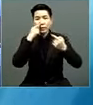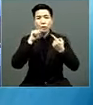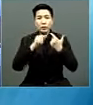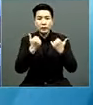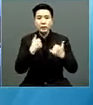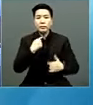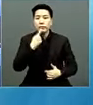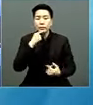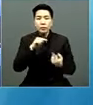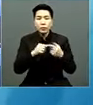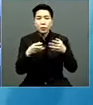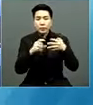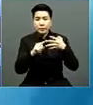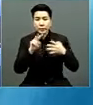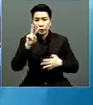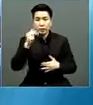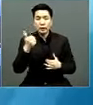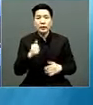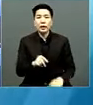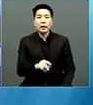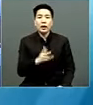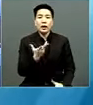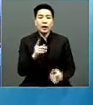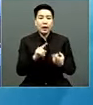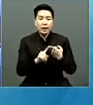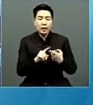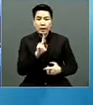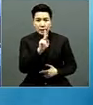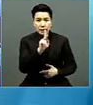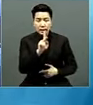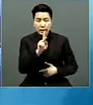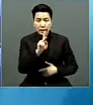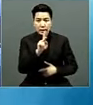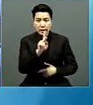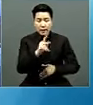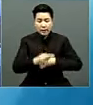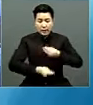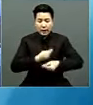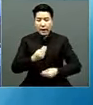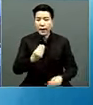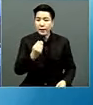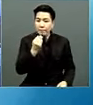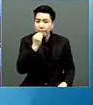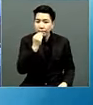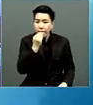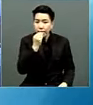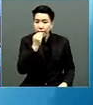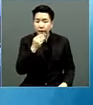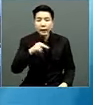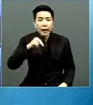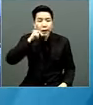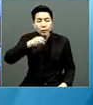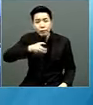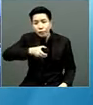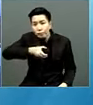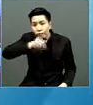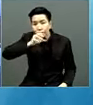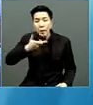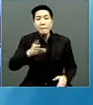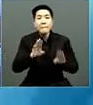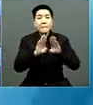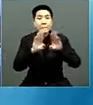างครับในกอไก่ก็คือการจำหน่ายอาหารหรือเครื่องดื่มครั้งนี้เปิ